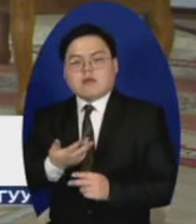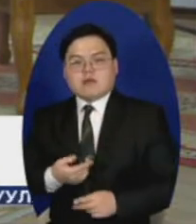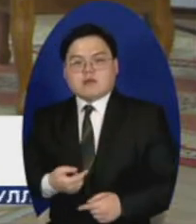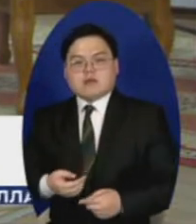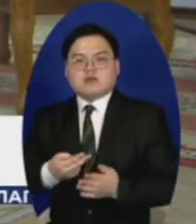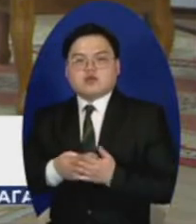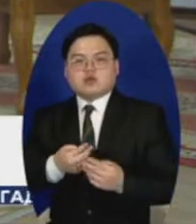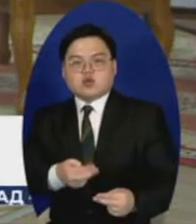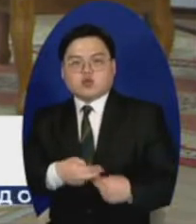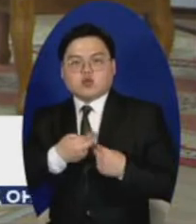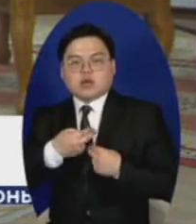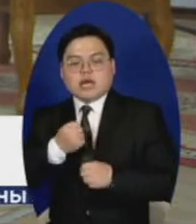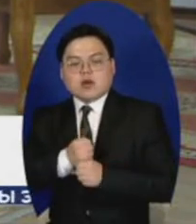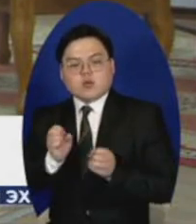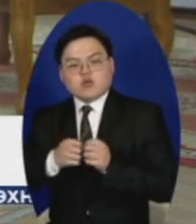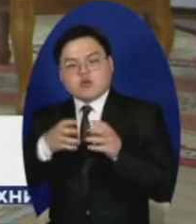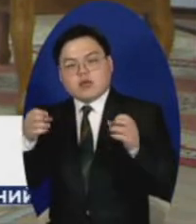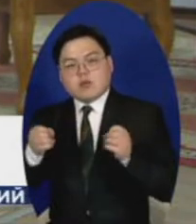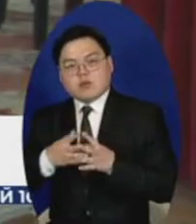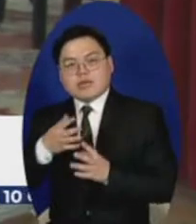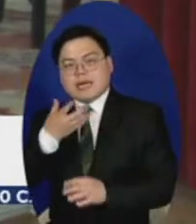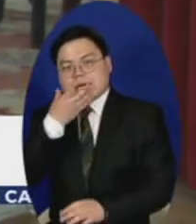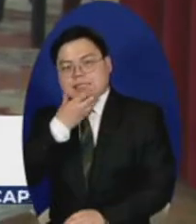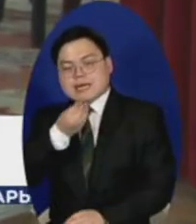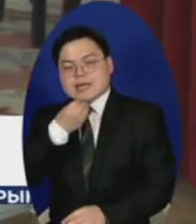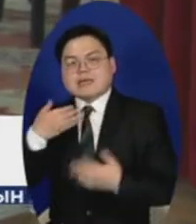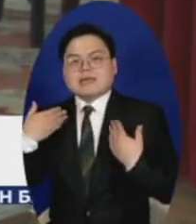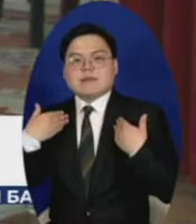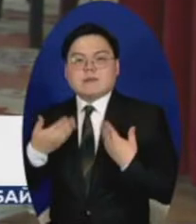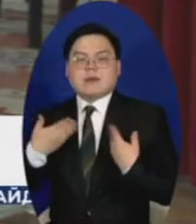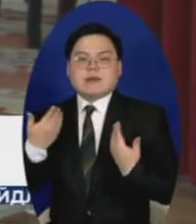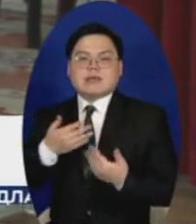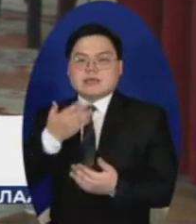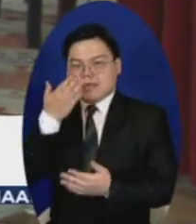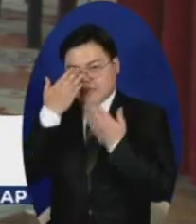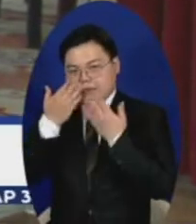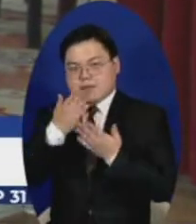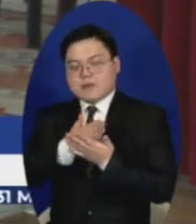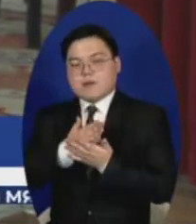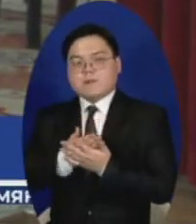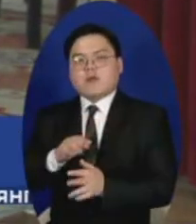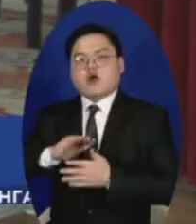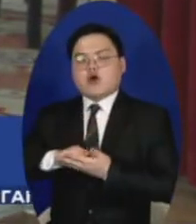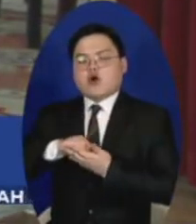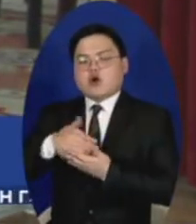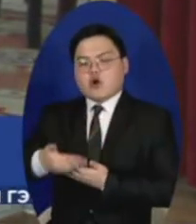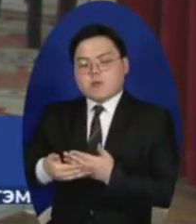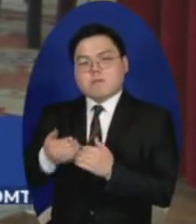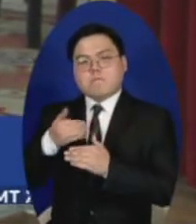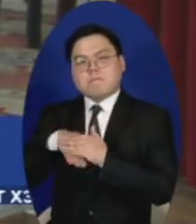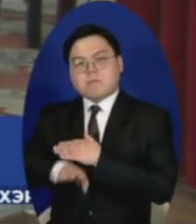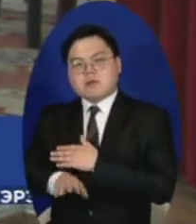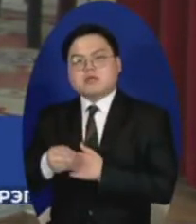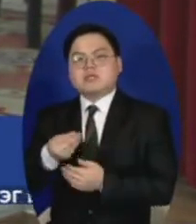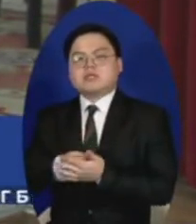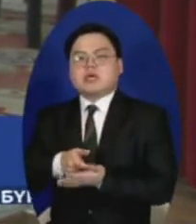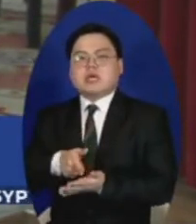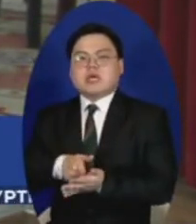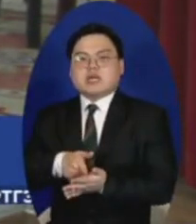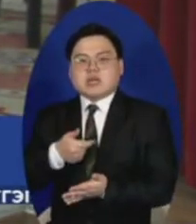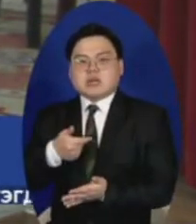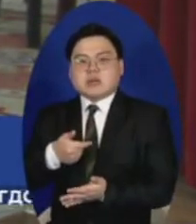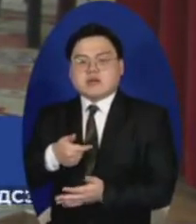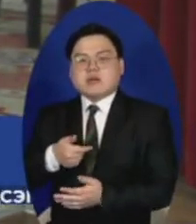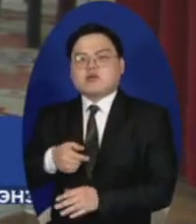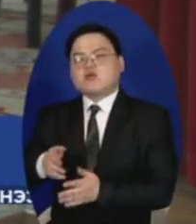одоо бүтээлийг сайжруулж яваад маш их талбартай байна. Ер нь л тоног төхөөрөмж тутагталтай компьютер принтер гэх мэтчлэн яг